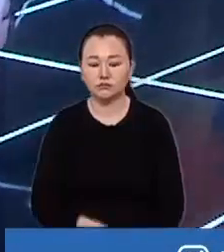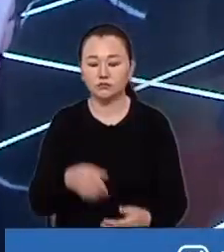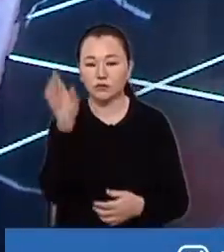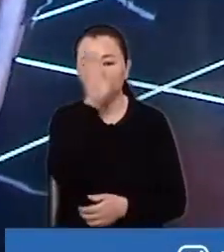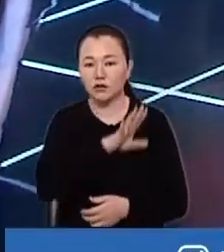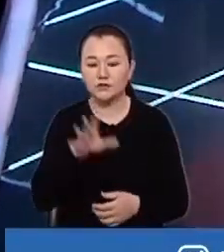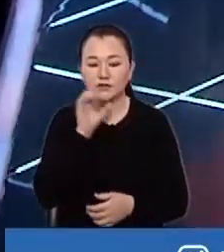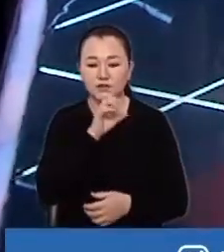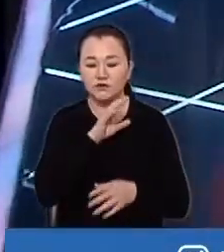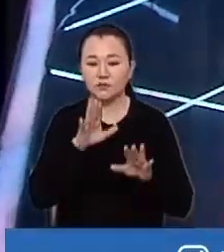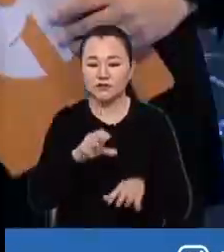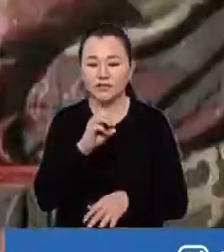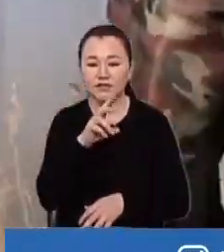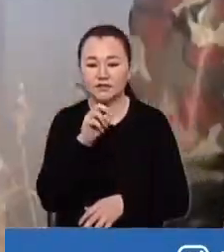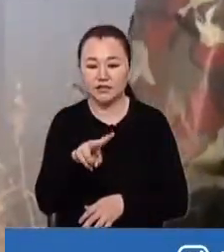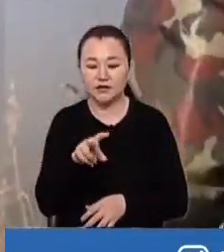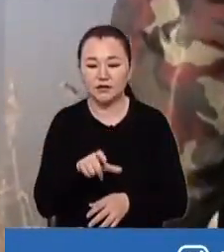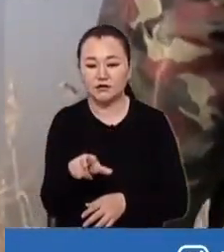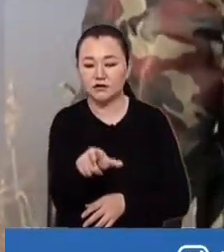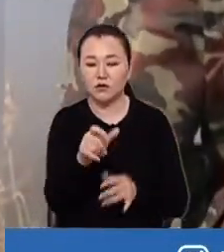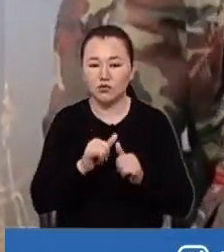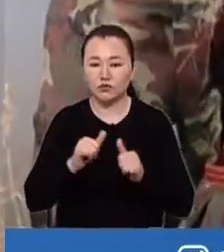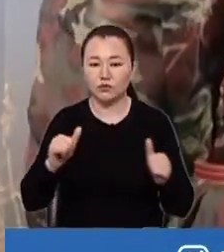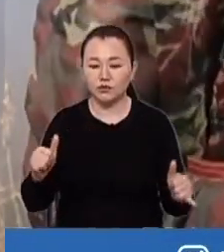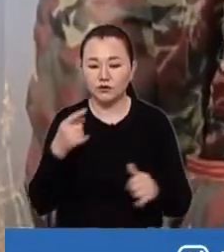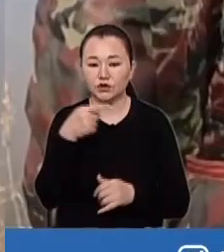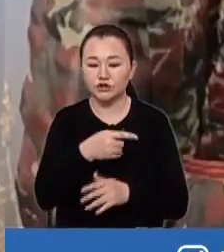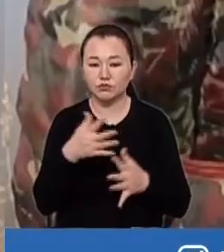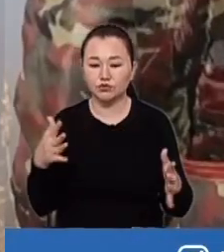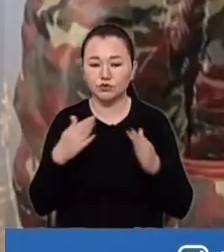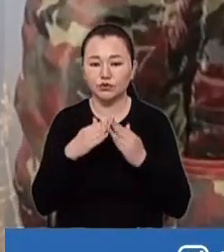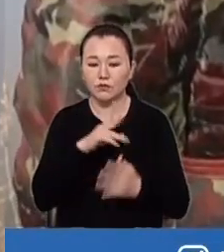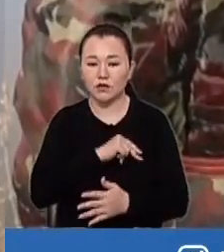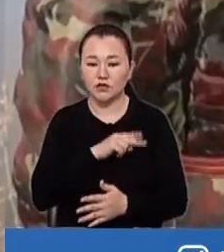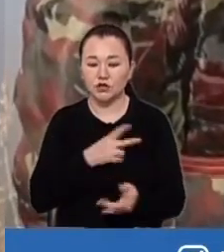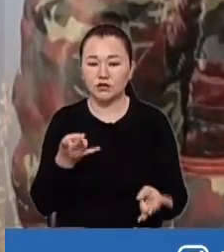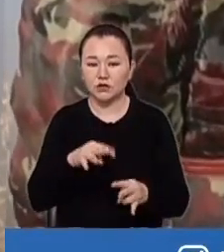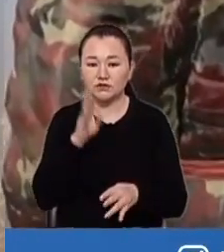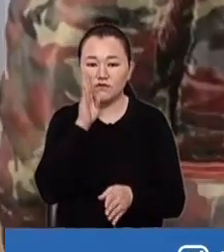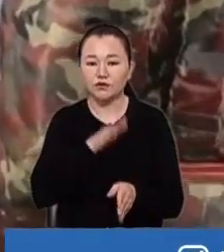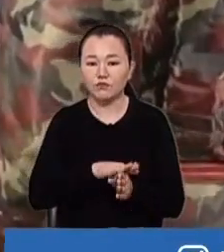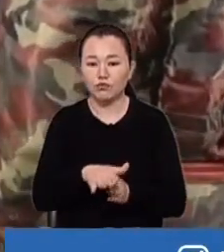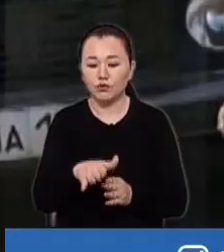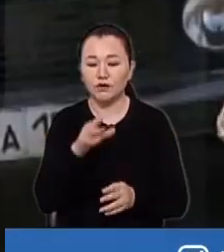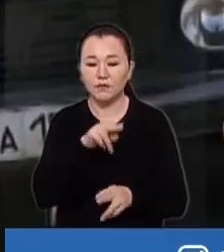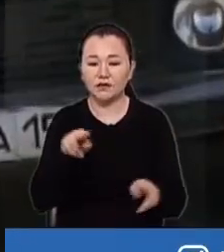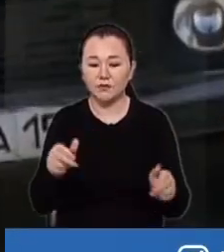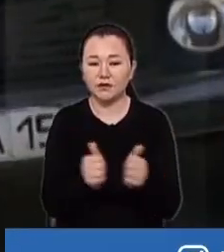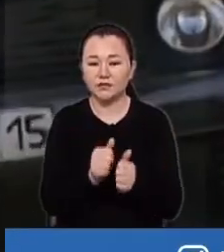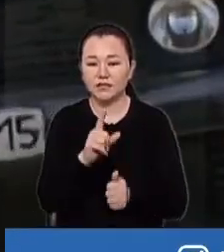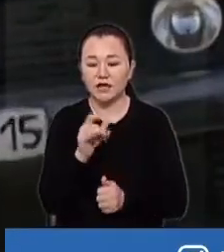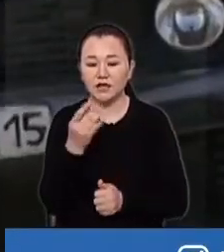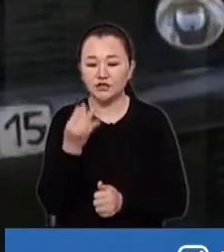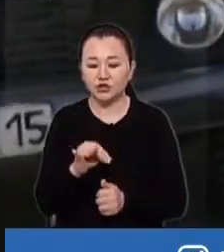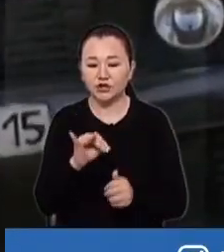Еліміздің солтүстігінде есіл ернеуінен асып, 1000-ға жуық саяжай су астында қалды. Әсіресе Петропавл іргесіндегі Заречный